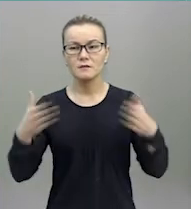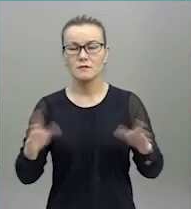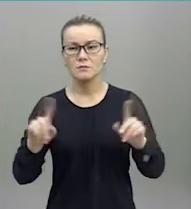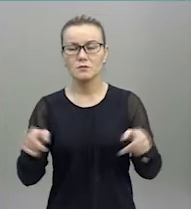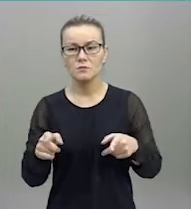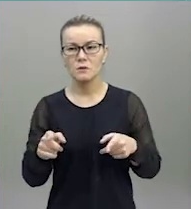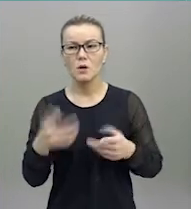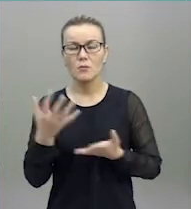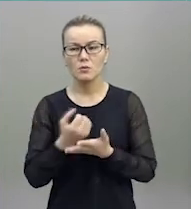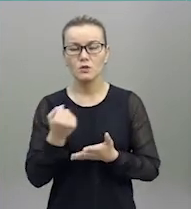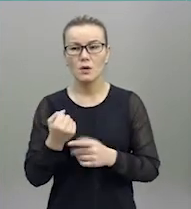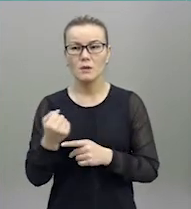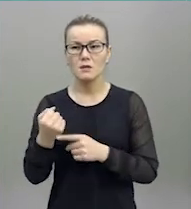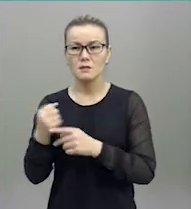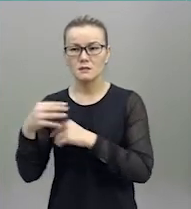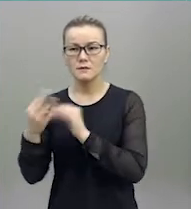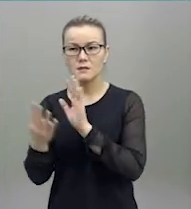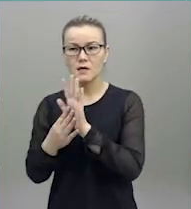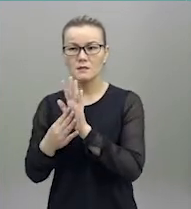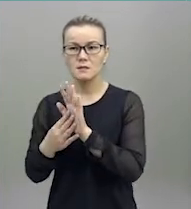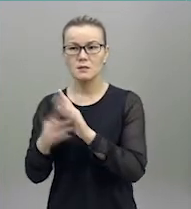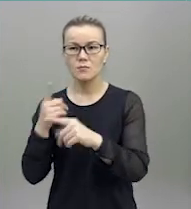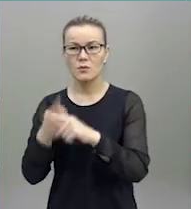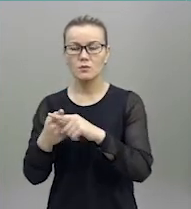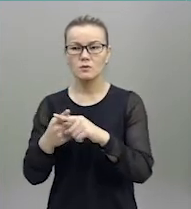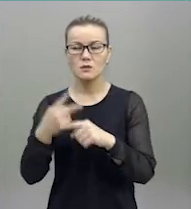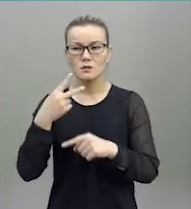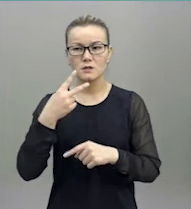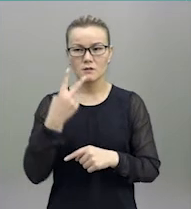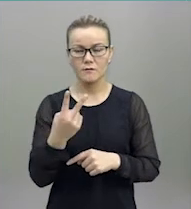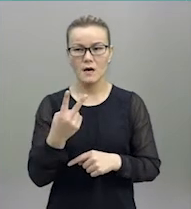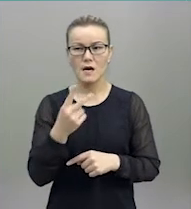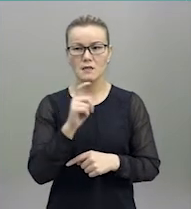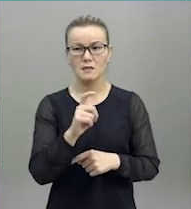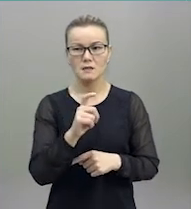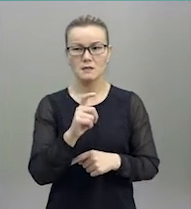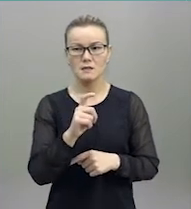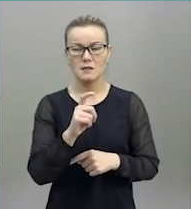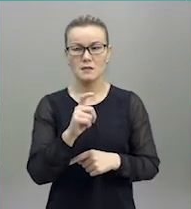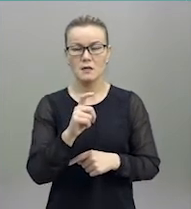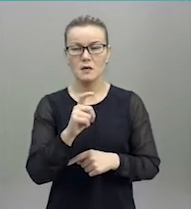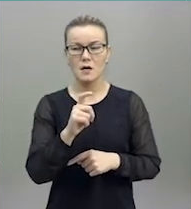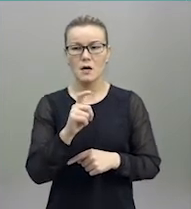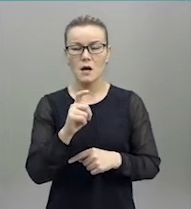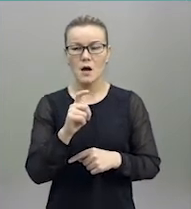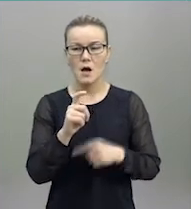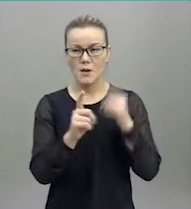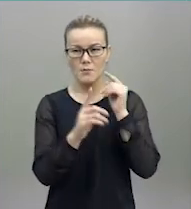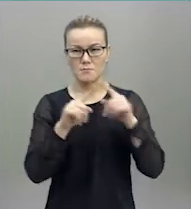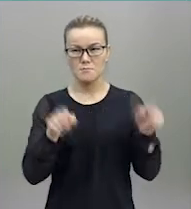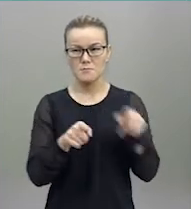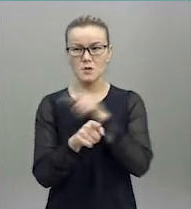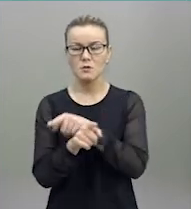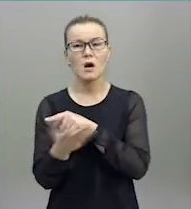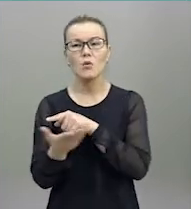получаем 19 плюс 2x далее перед скобками стоит какой